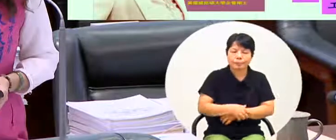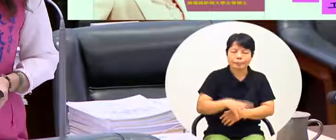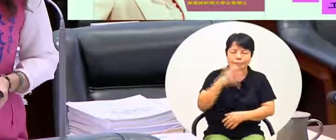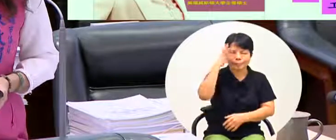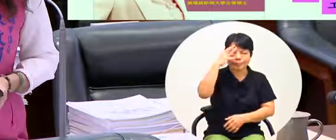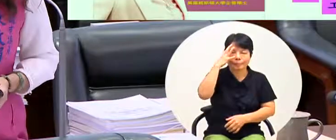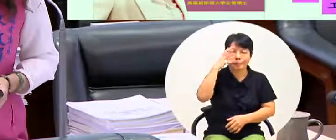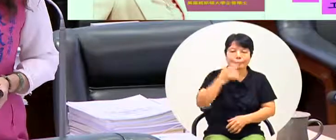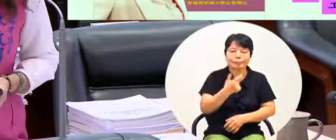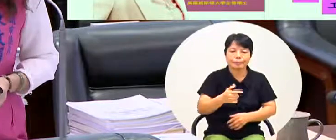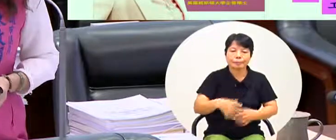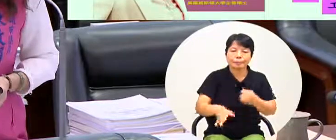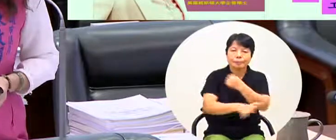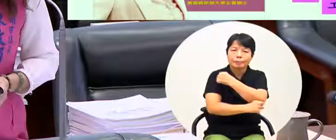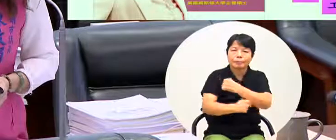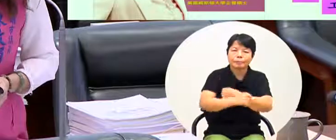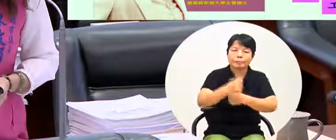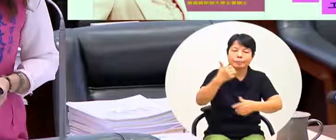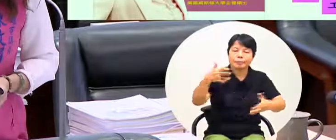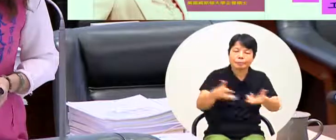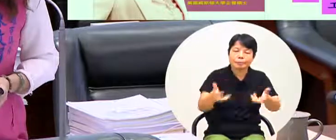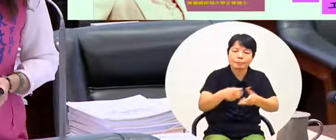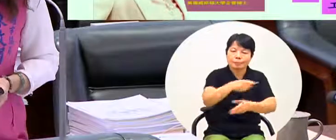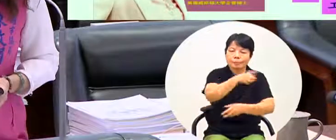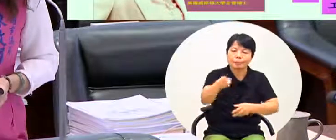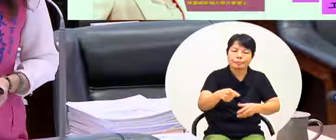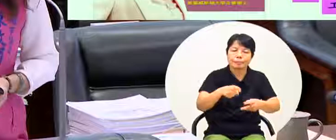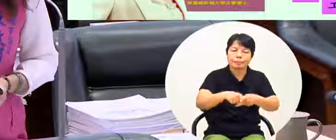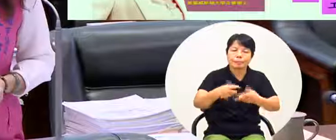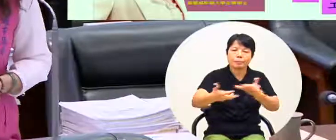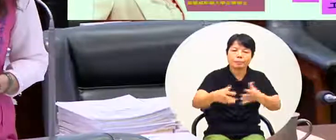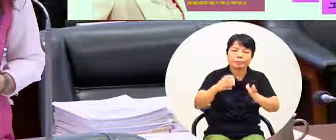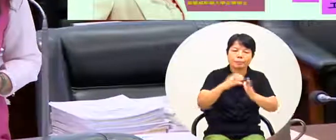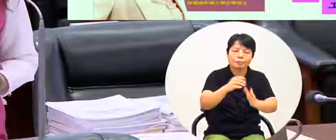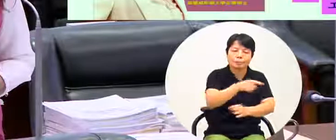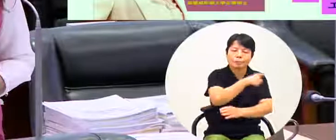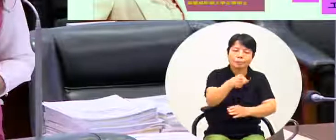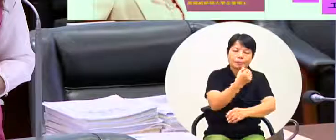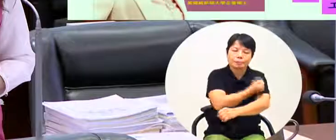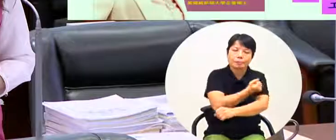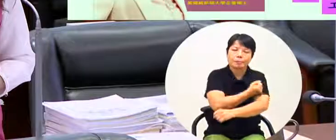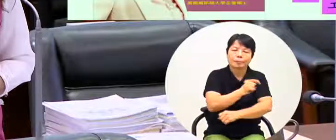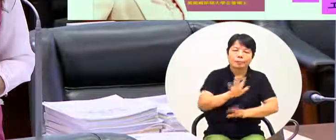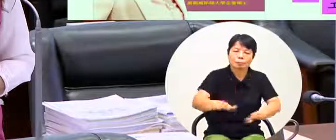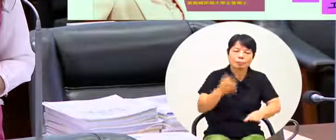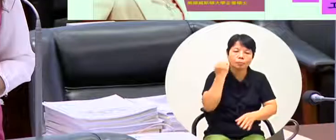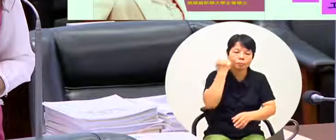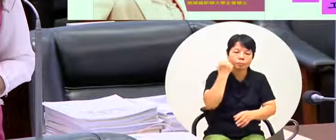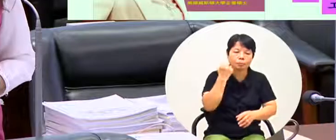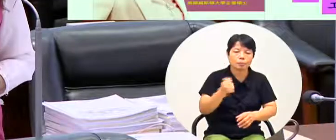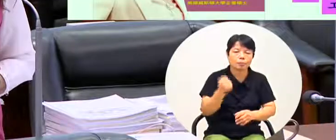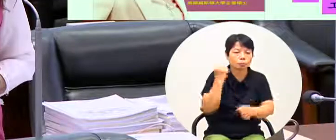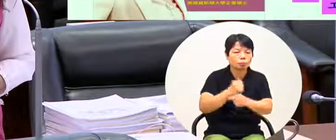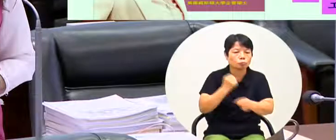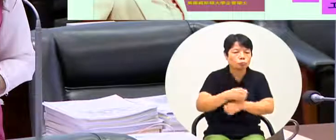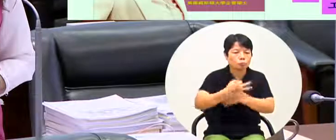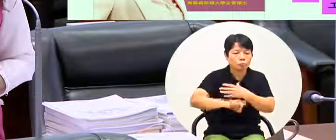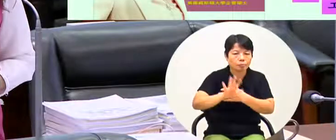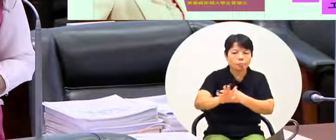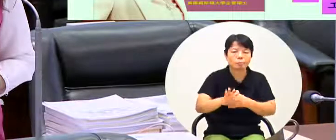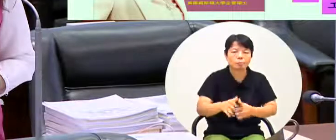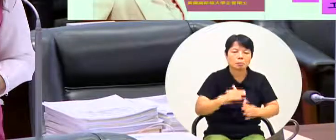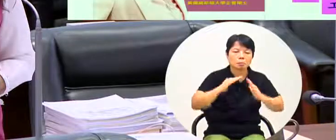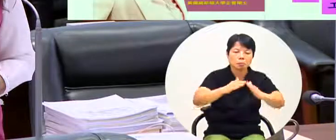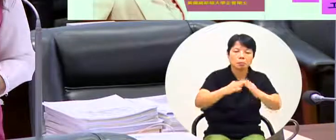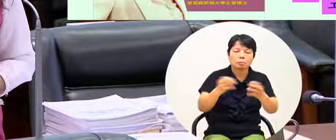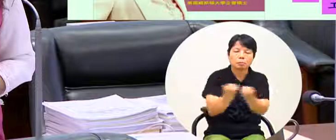局大家的辛苦努力的，不过基础建设如果没有做好，城市的发展确实是会有很多的问题。那当然，我